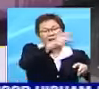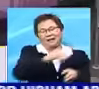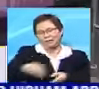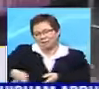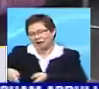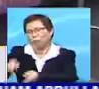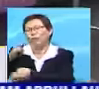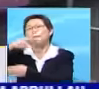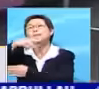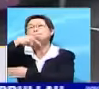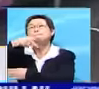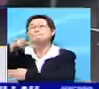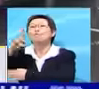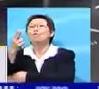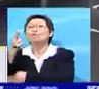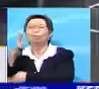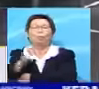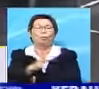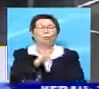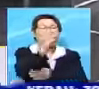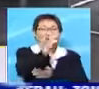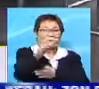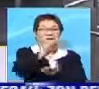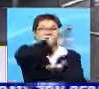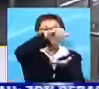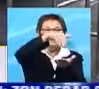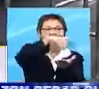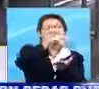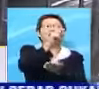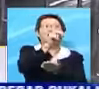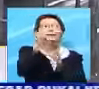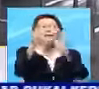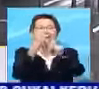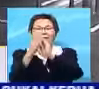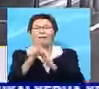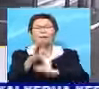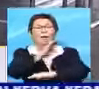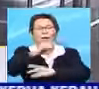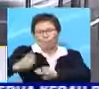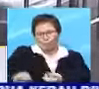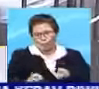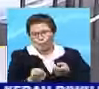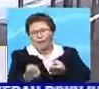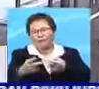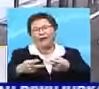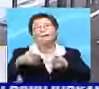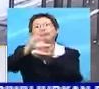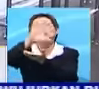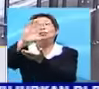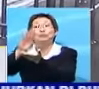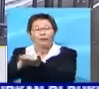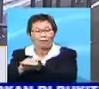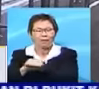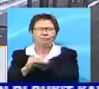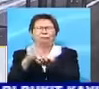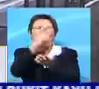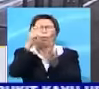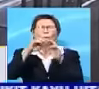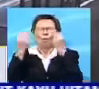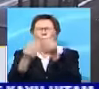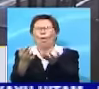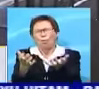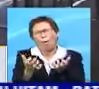Purple yang meliputi Kuala Lumpur City Centre KLCC, Bukit Bintang dan Pasar Seni. Memahami kehendak masyarakat